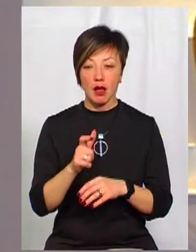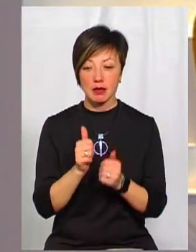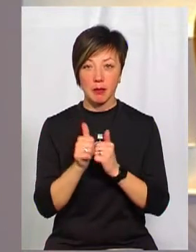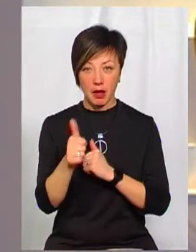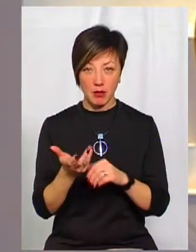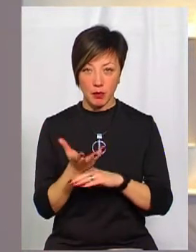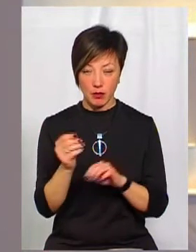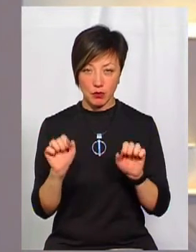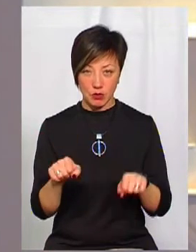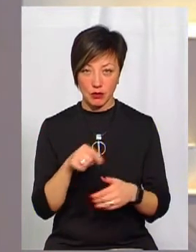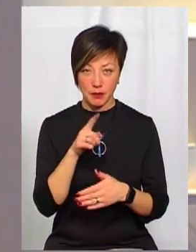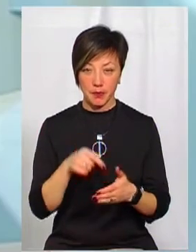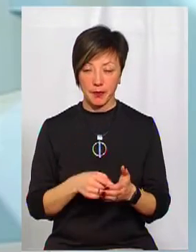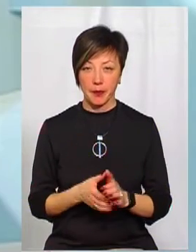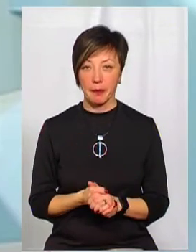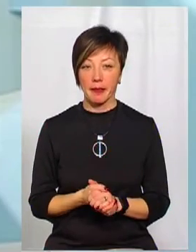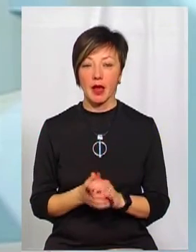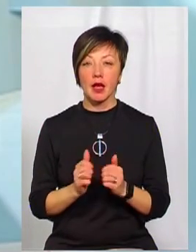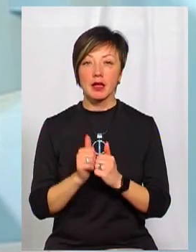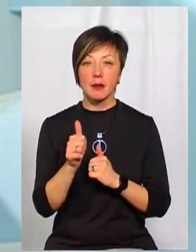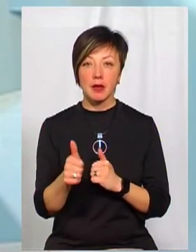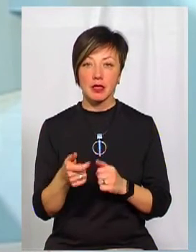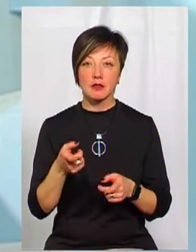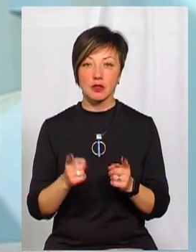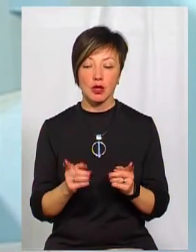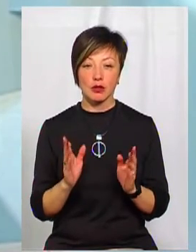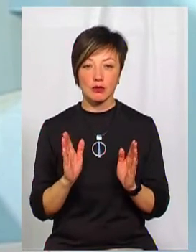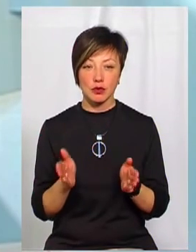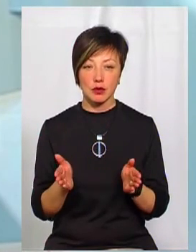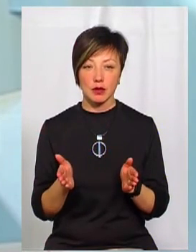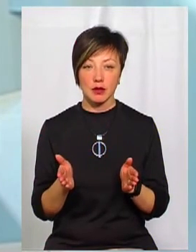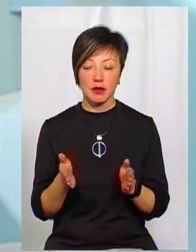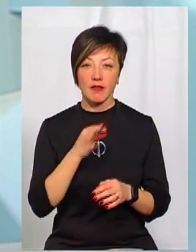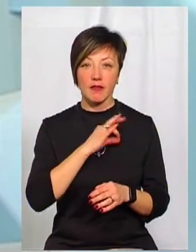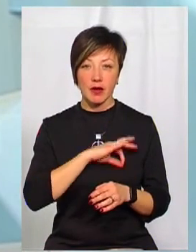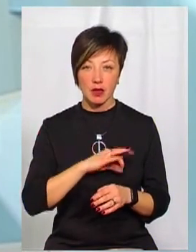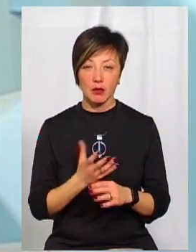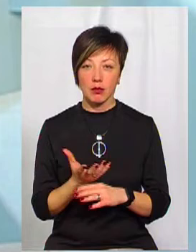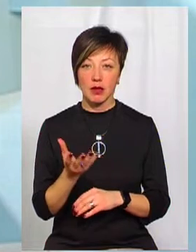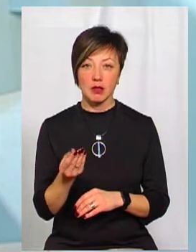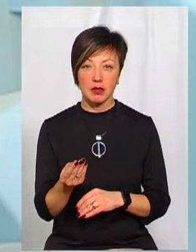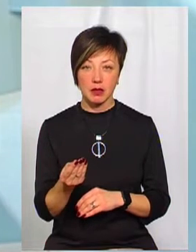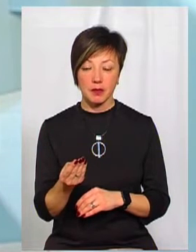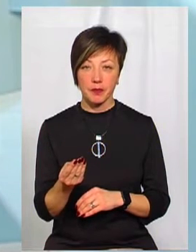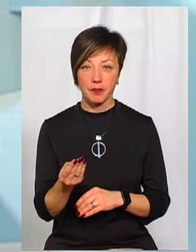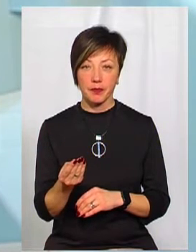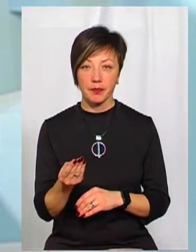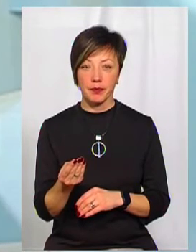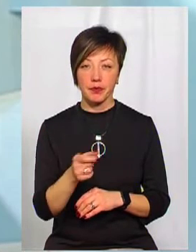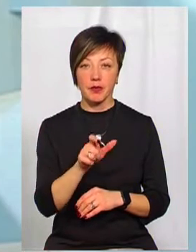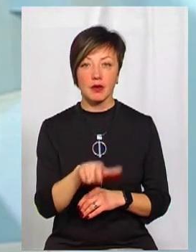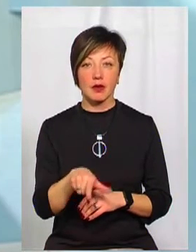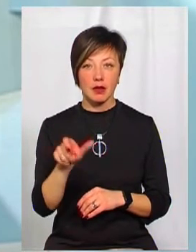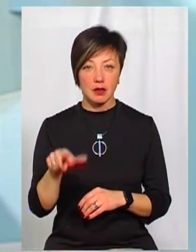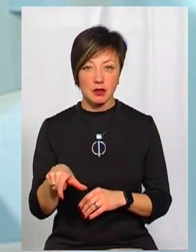проплачувати наперед? Дивіться, наперед, звичайно, буде вигідно платити